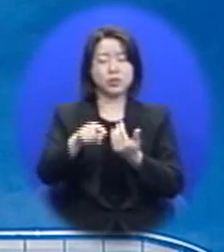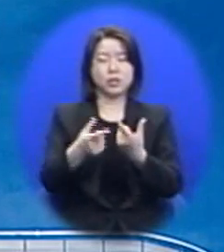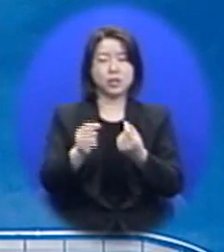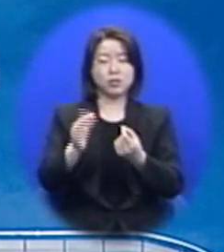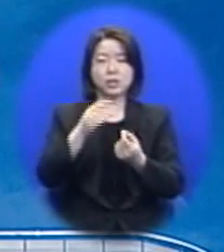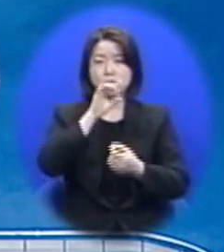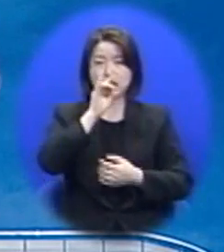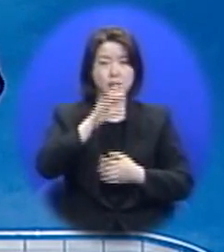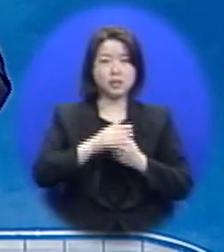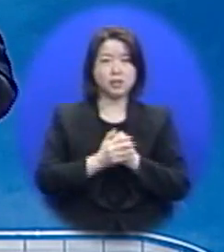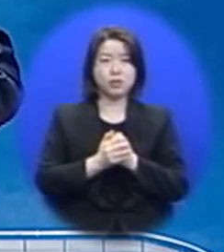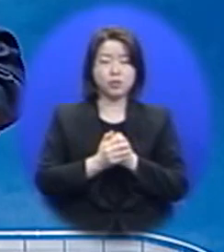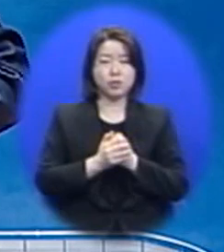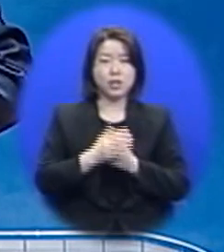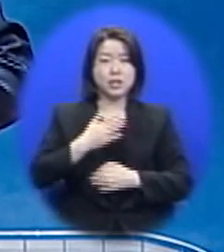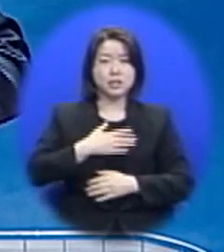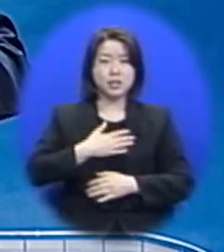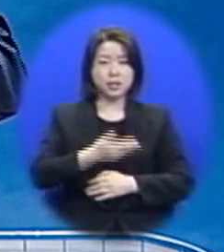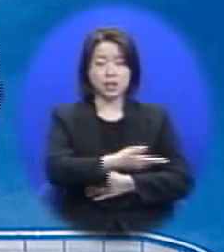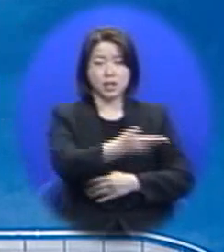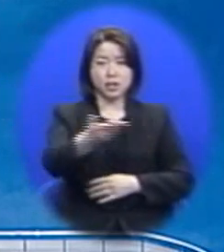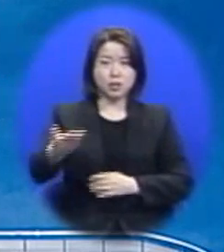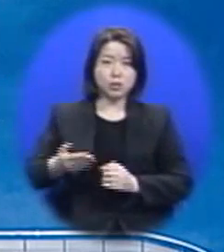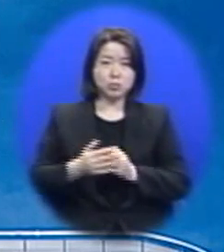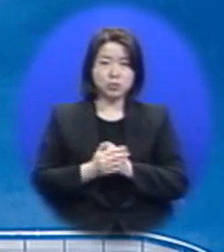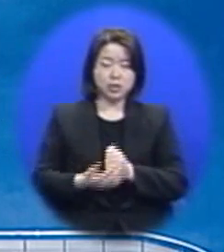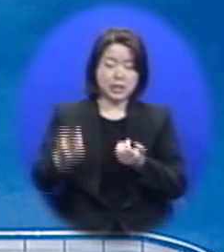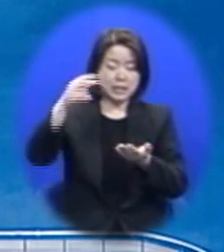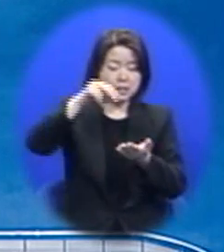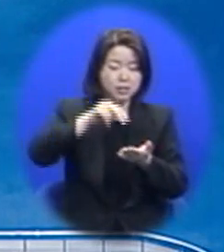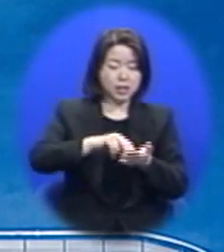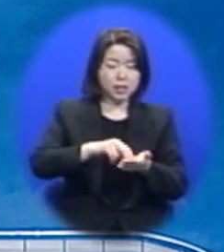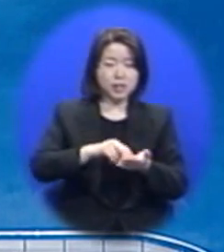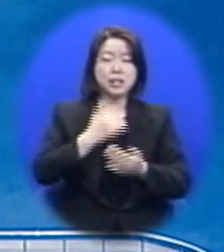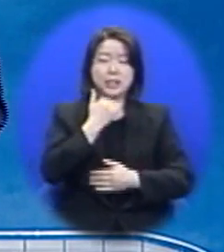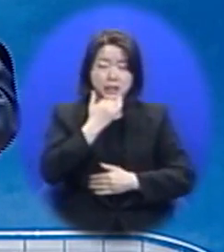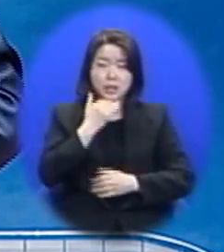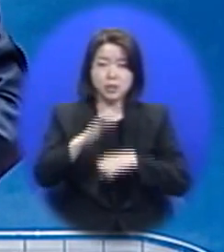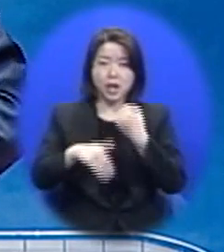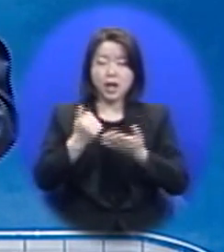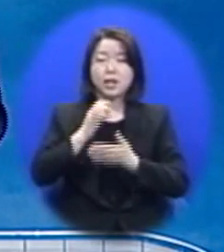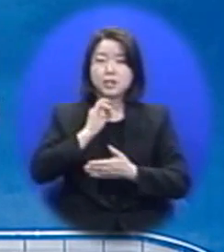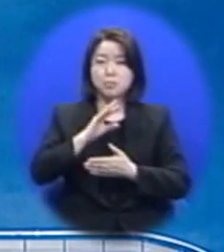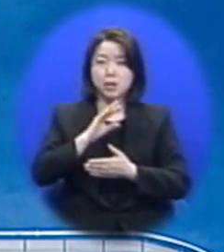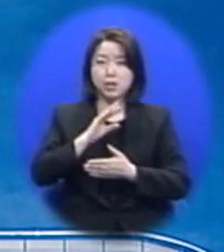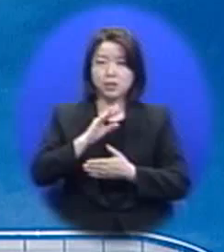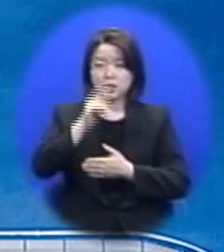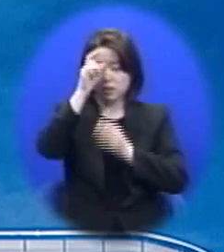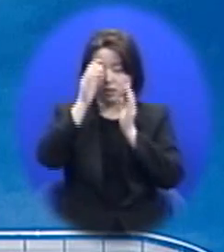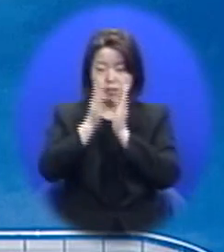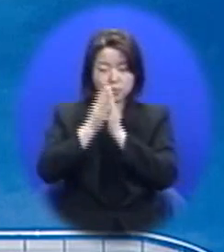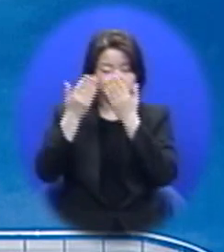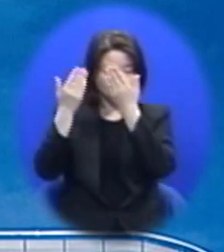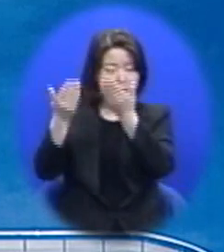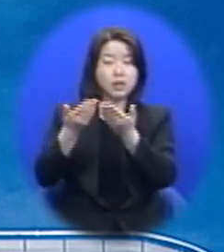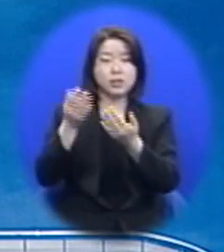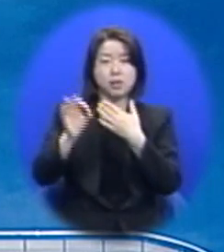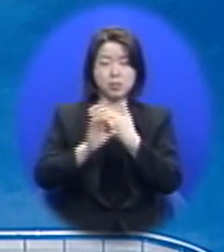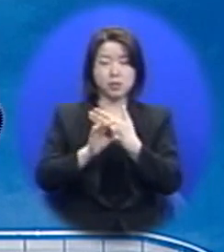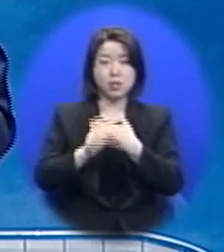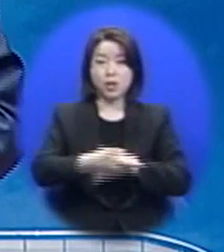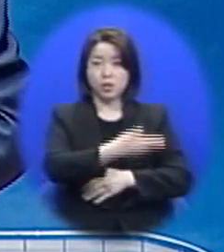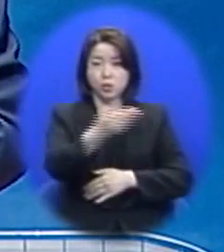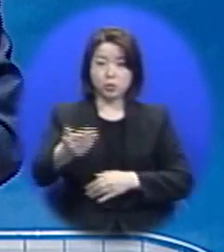자리에서 일어나기를 기다리면서 하나님께 기도만 한다면 그러면 여러분이 자리에 일어나실까요?